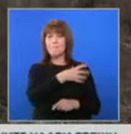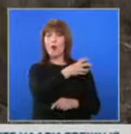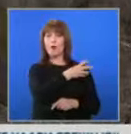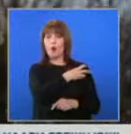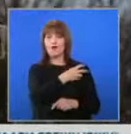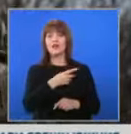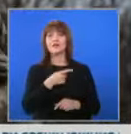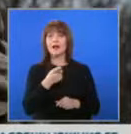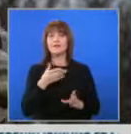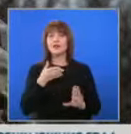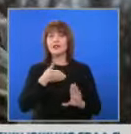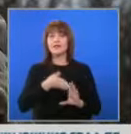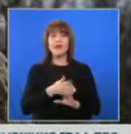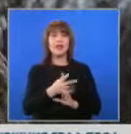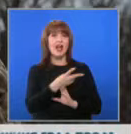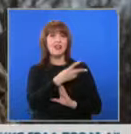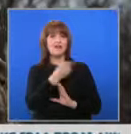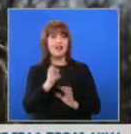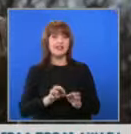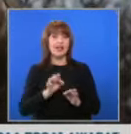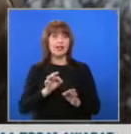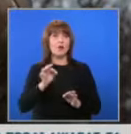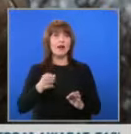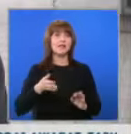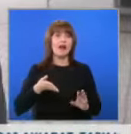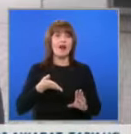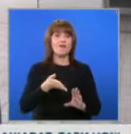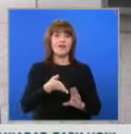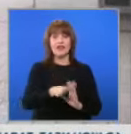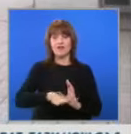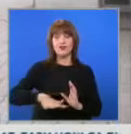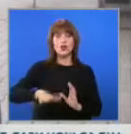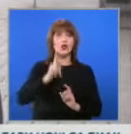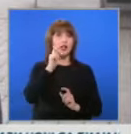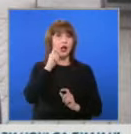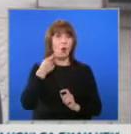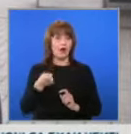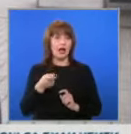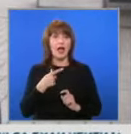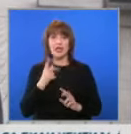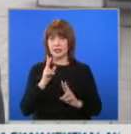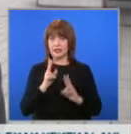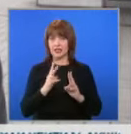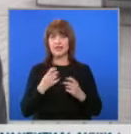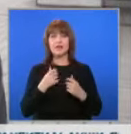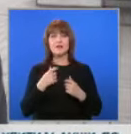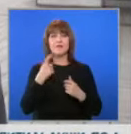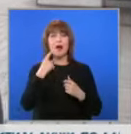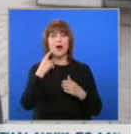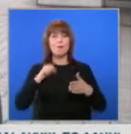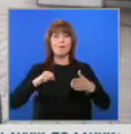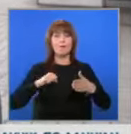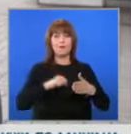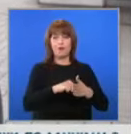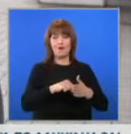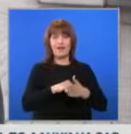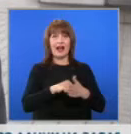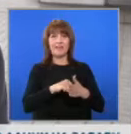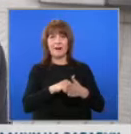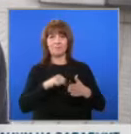санитарната зона ще влезе поне 200 км навътре в Украина. Съгласен съм да има буферна зона, но ние сме тези, които трябва